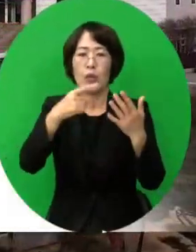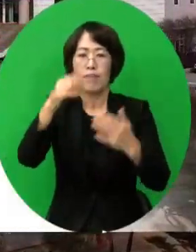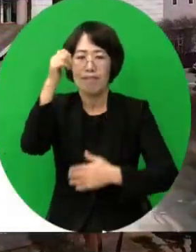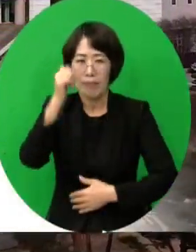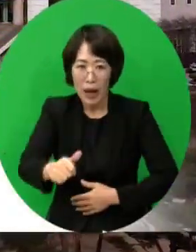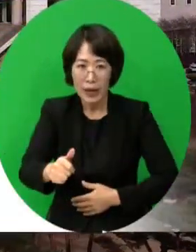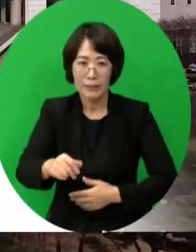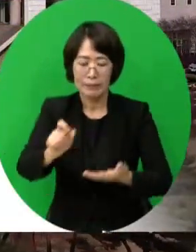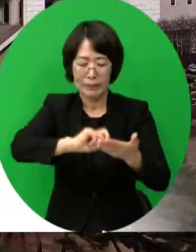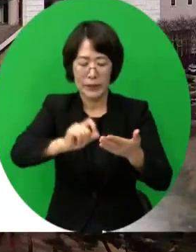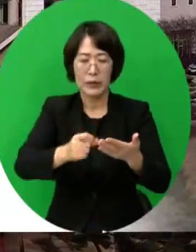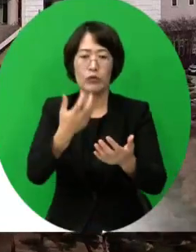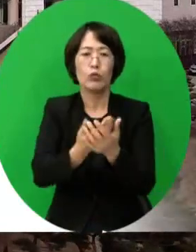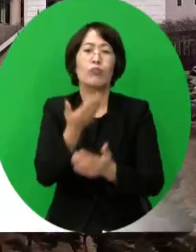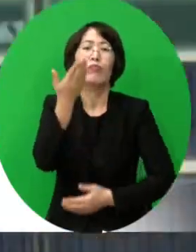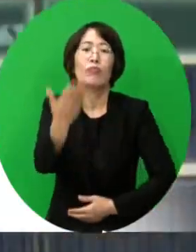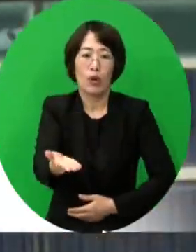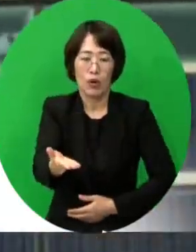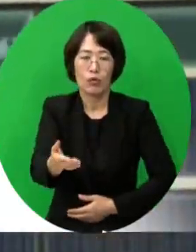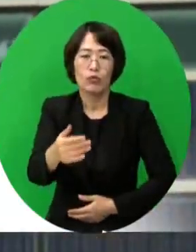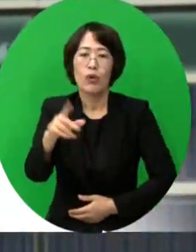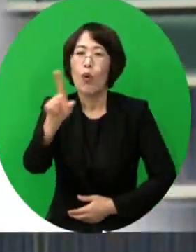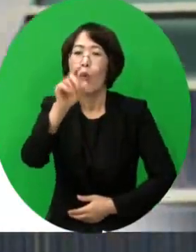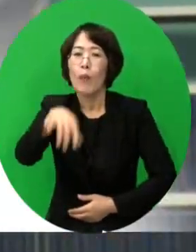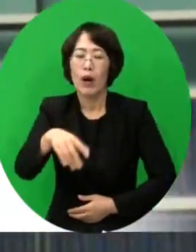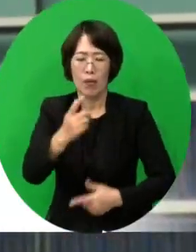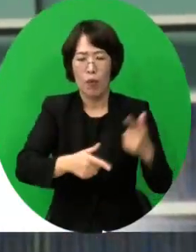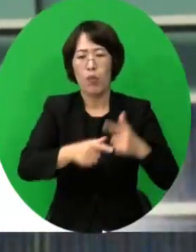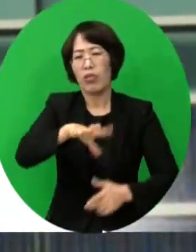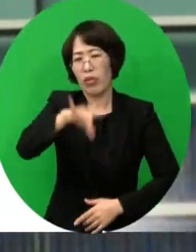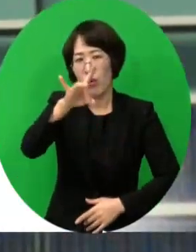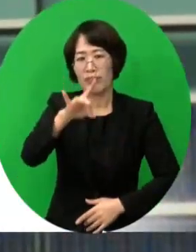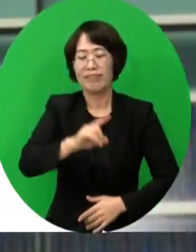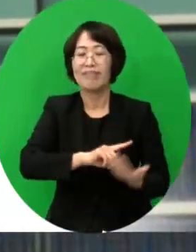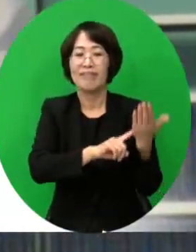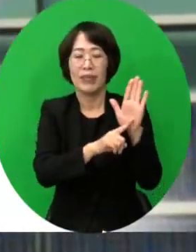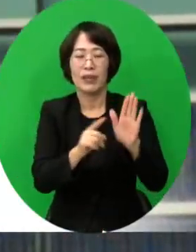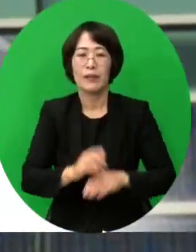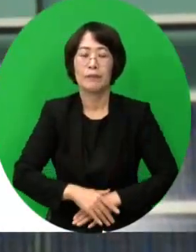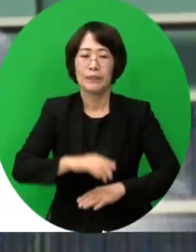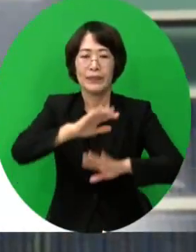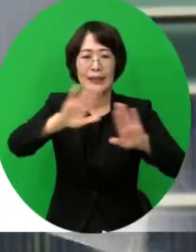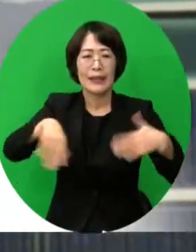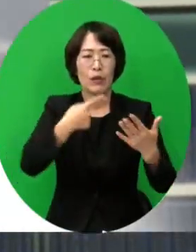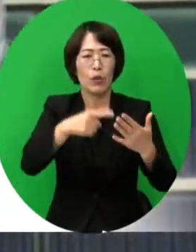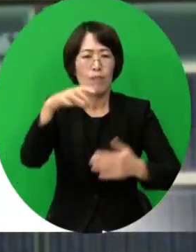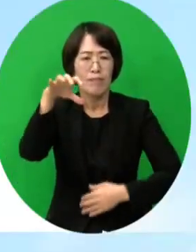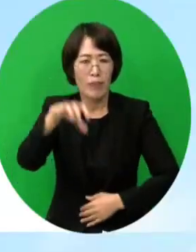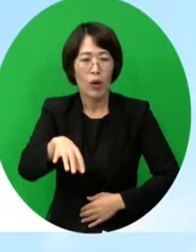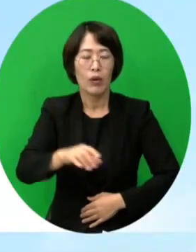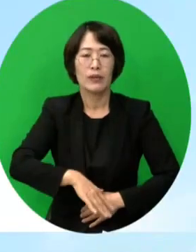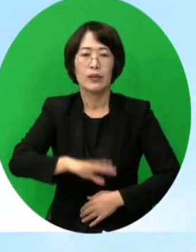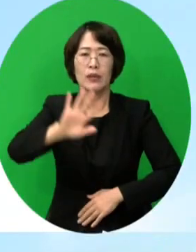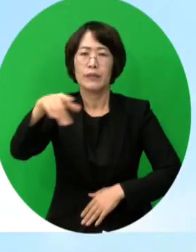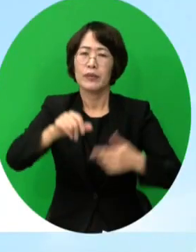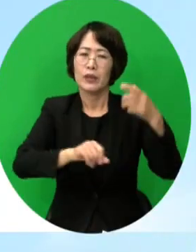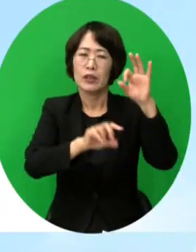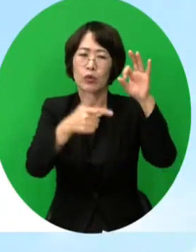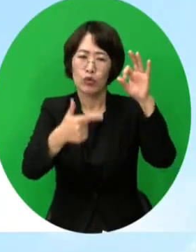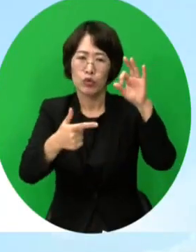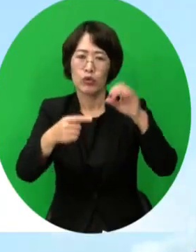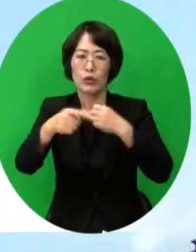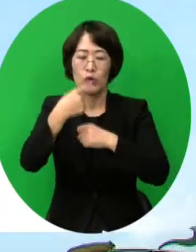제출하는 전남 첫 사례가 목포에서 나올 전망입니다 전남교육청은 지난 6회 목포에 한 초등학교에